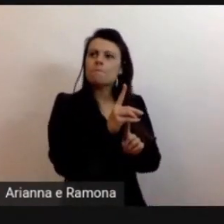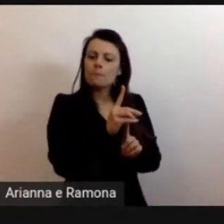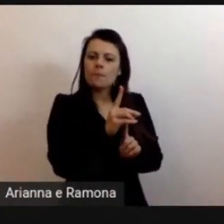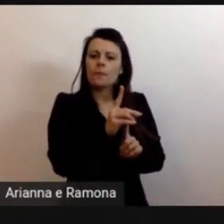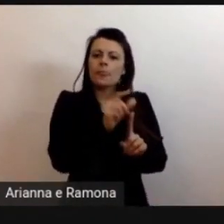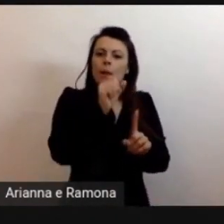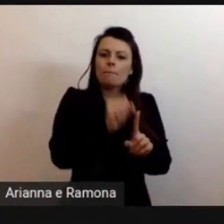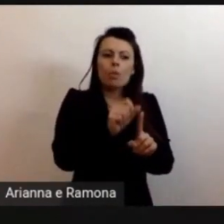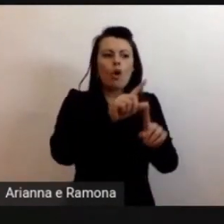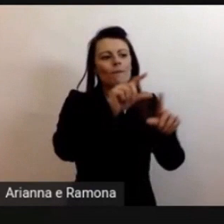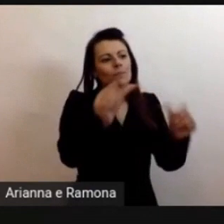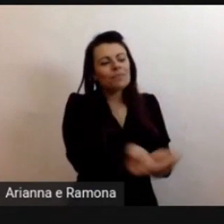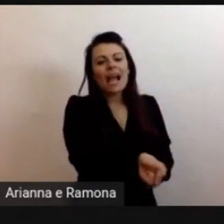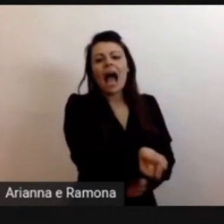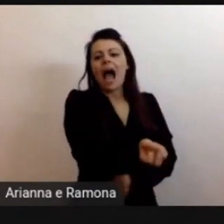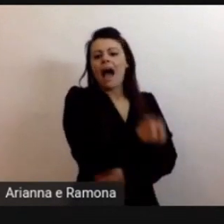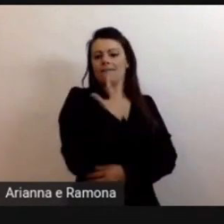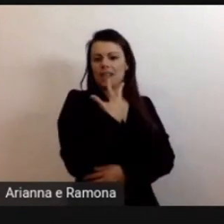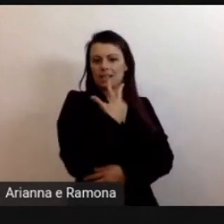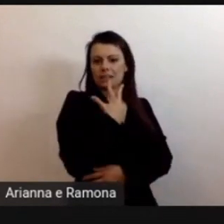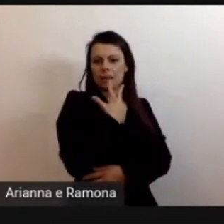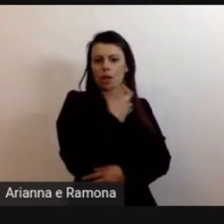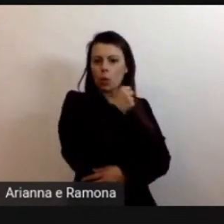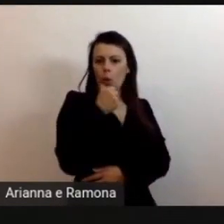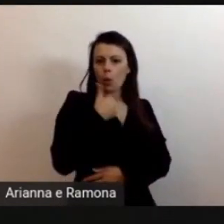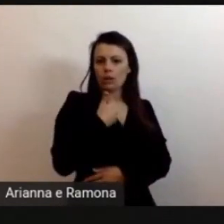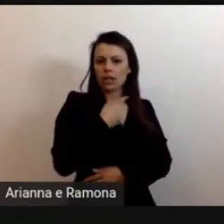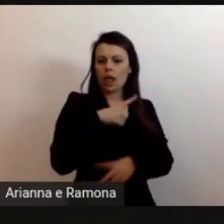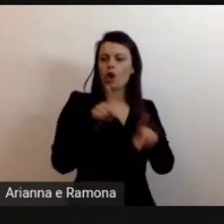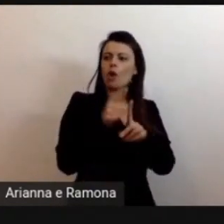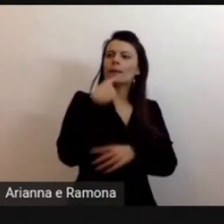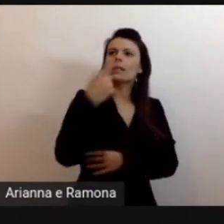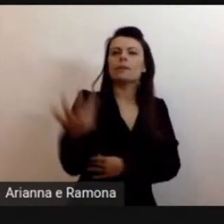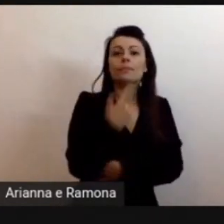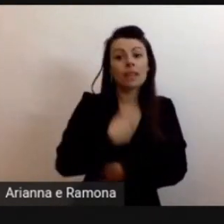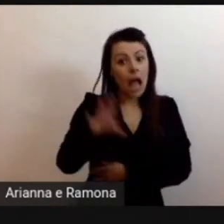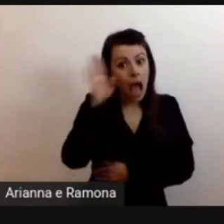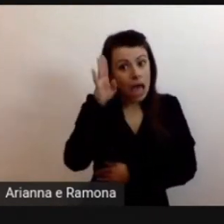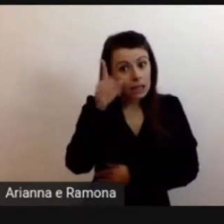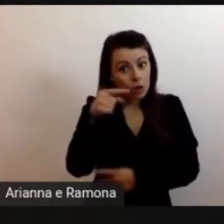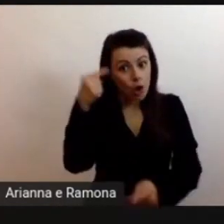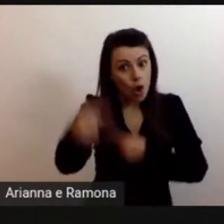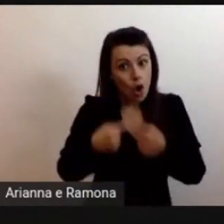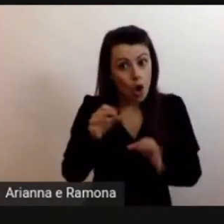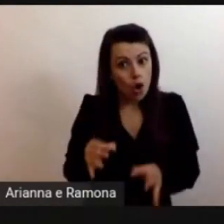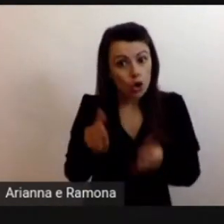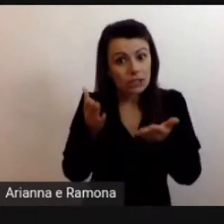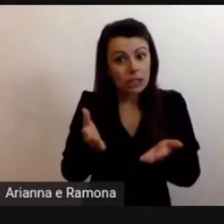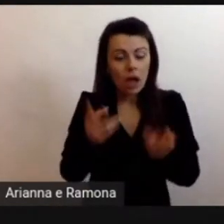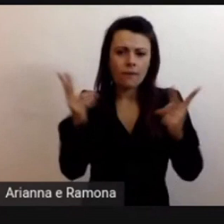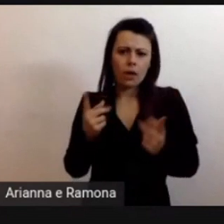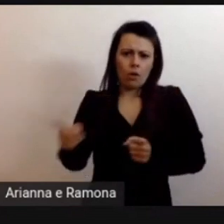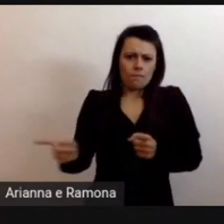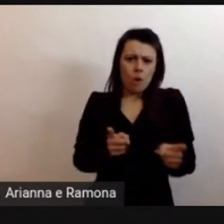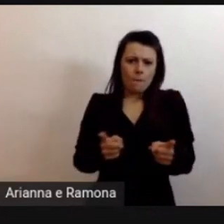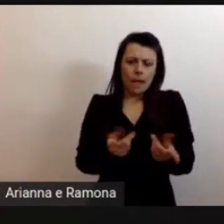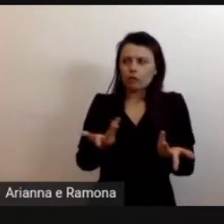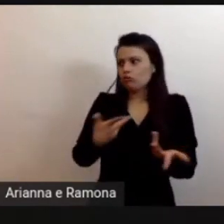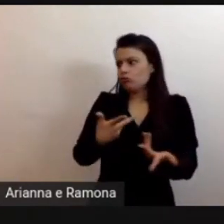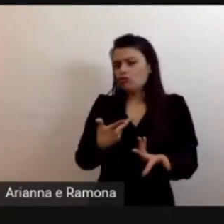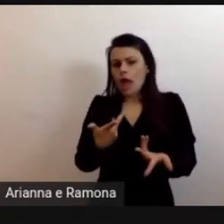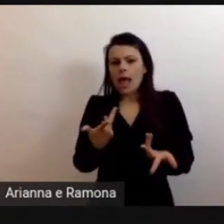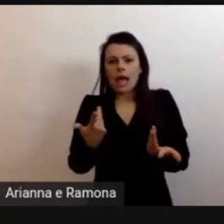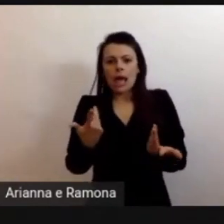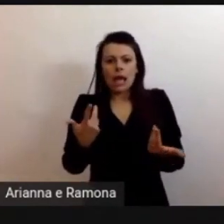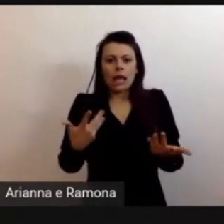un avvertimento utile cioè guarda che si continui così adesso non ci sono certezze quelle chiavi bene se continui così